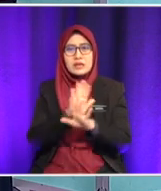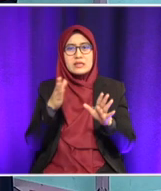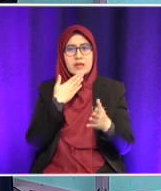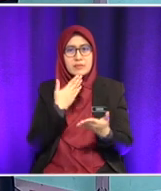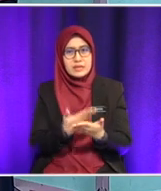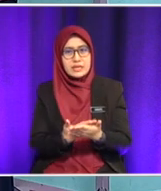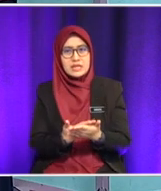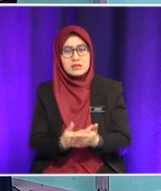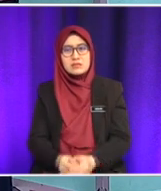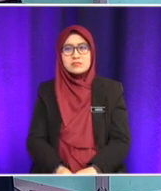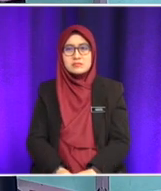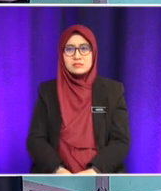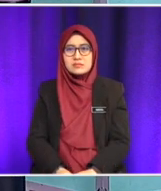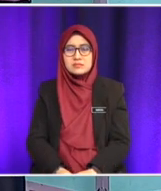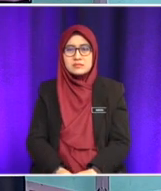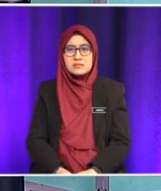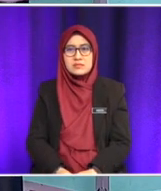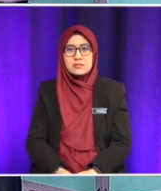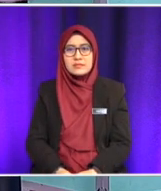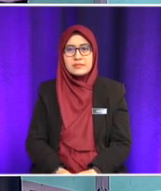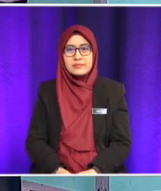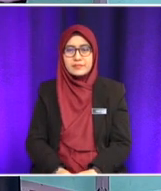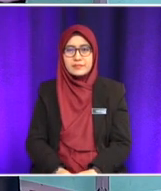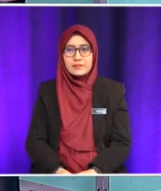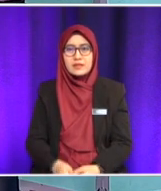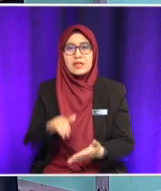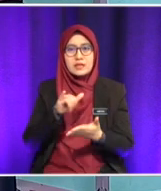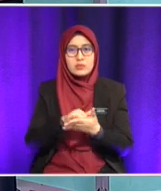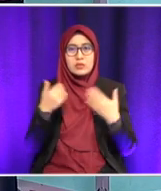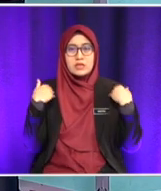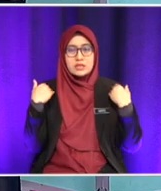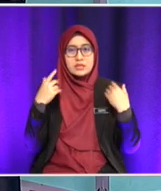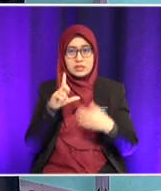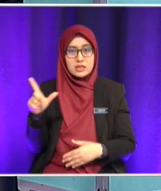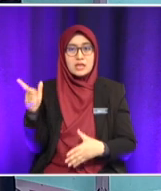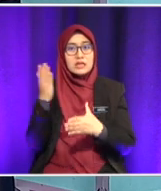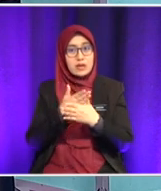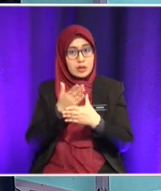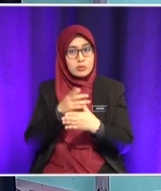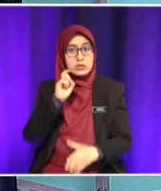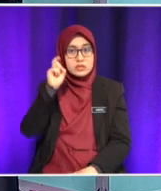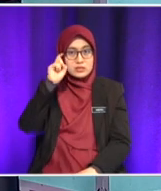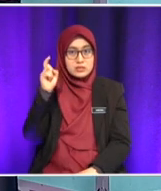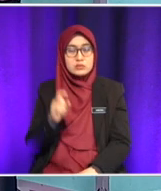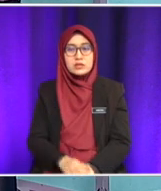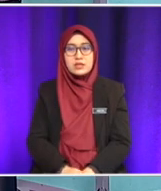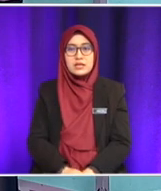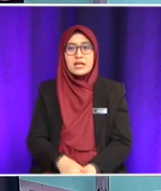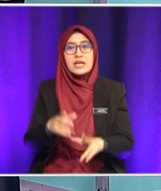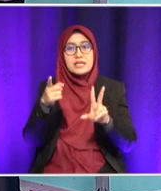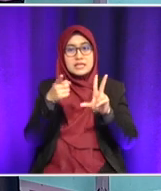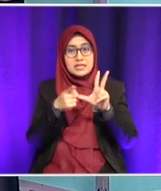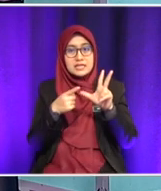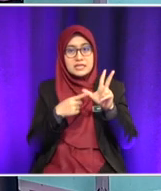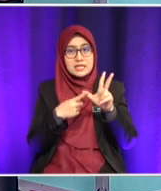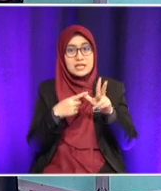Seksual itu menuju kepada gangguan seksual ketiga gangguan seksual melalui fisikal